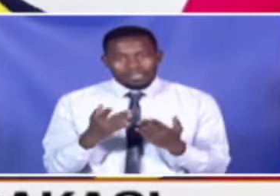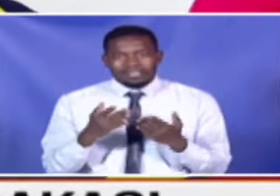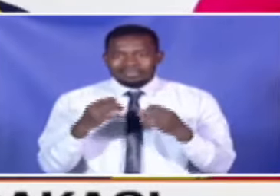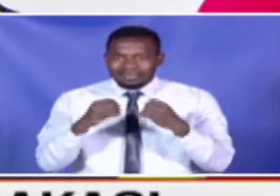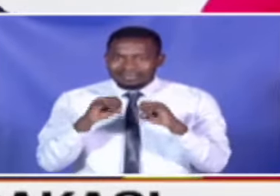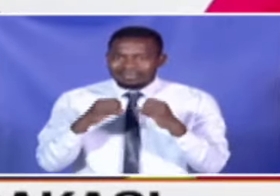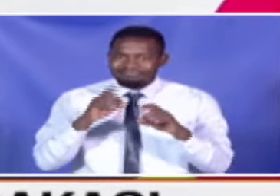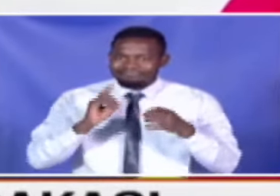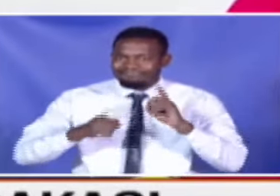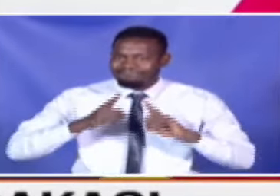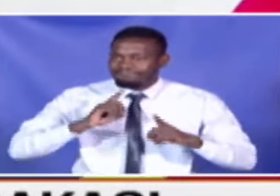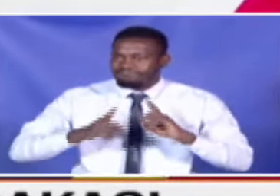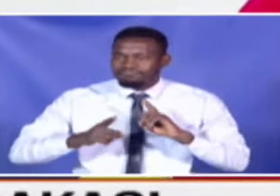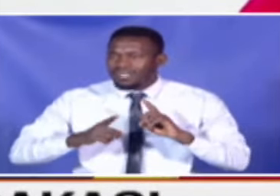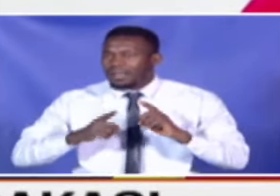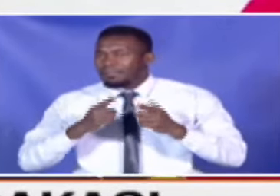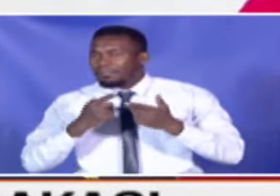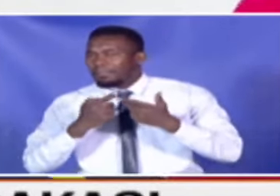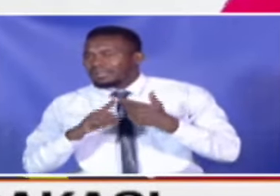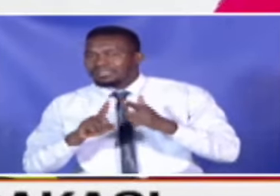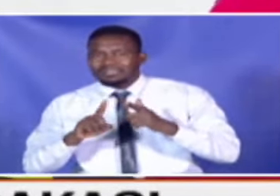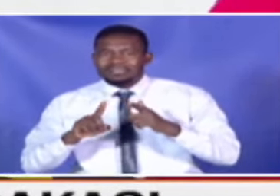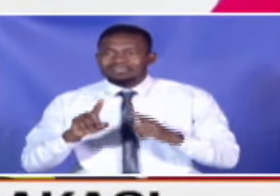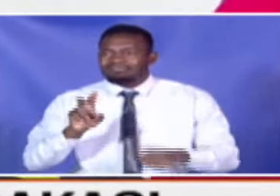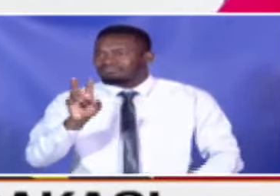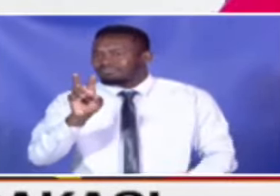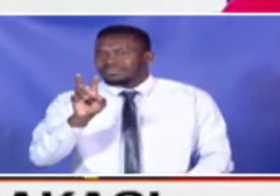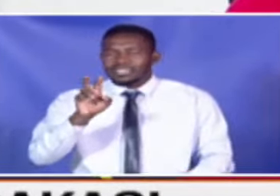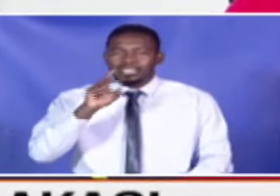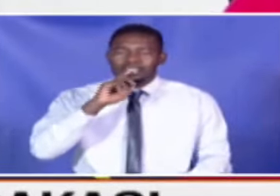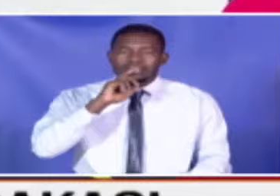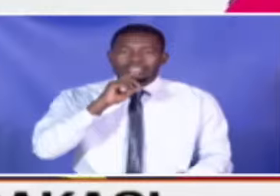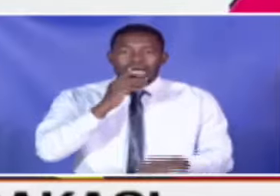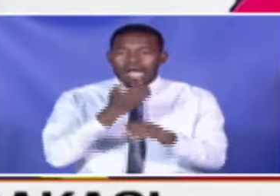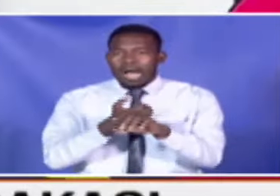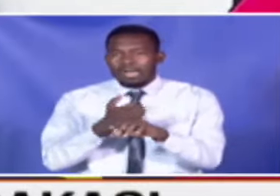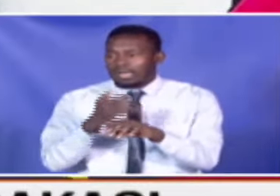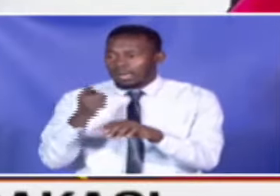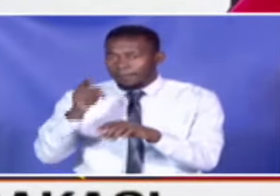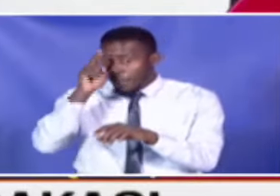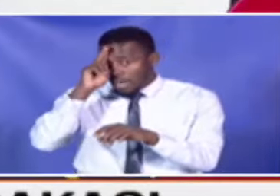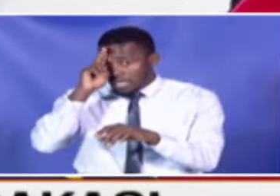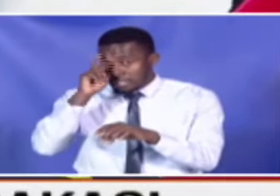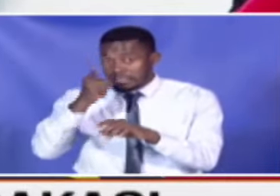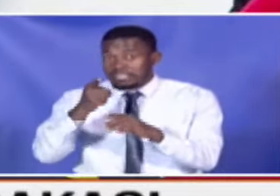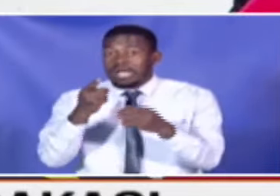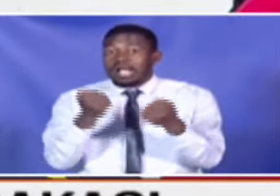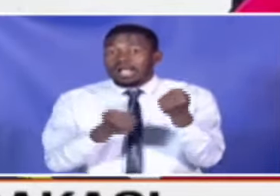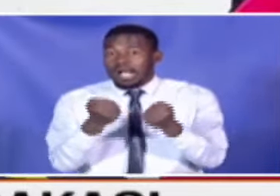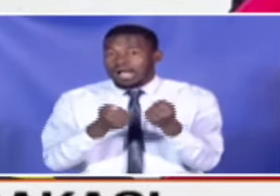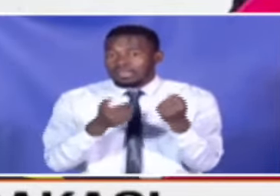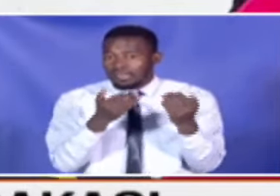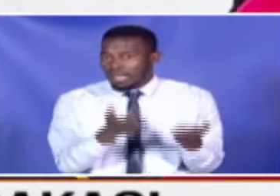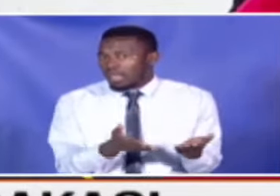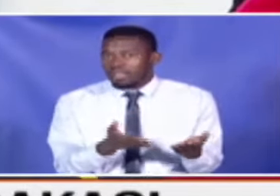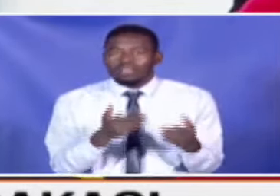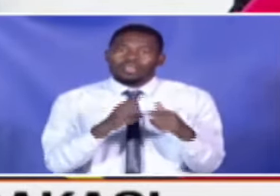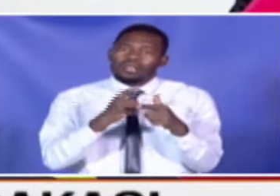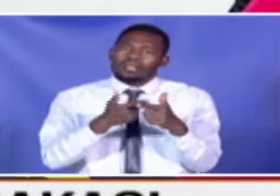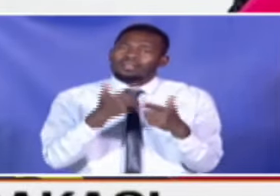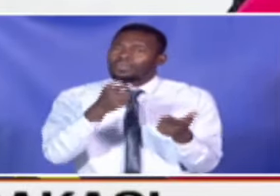kwenda mbele, tulikuwa tumeweka huyu mgonjwa kwa gari ya polisi. Kwenda mbele tena nampata polisi imemshukisha, imemweka mali